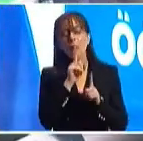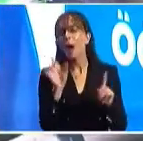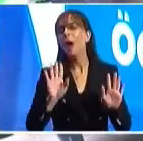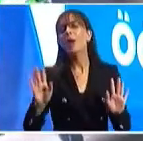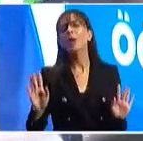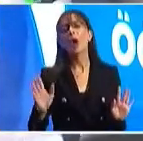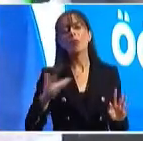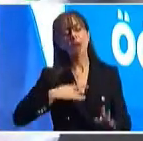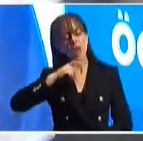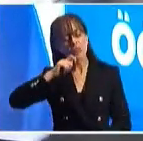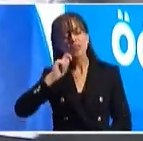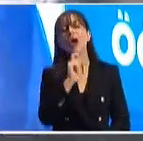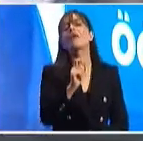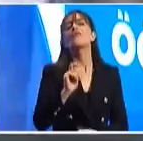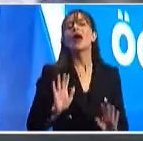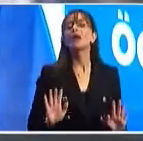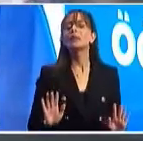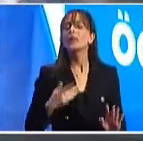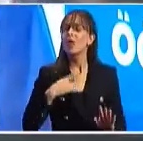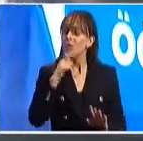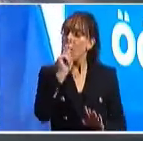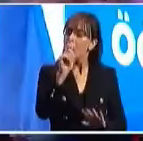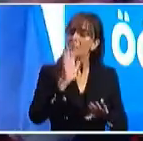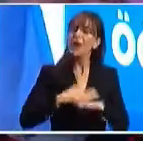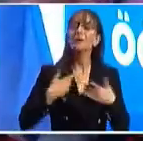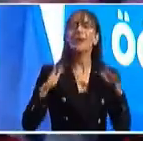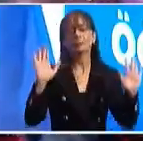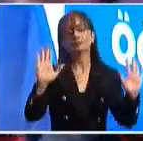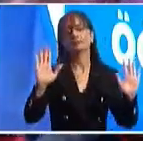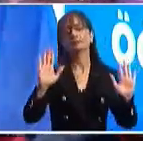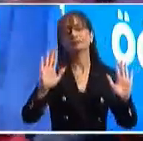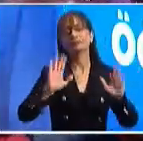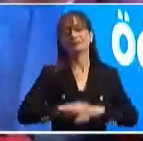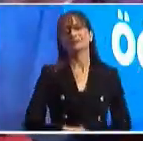mi? Sözümüzü tutarız.